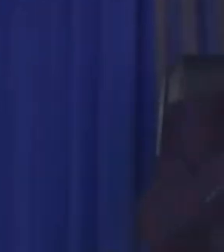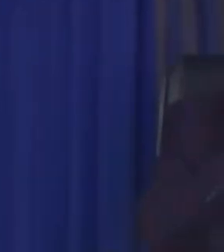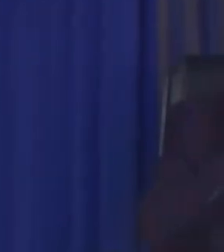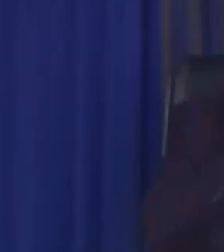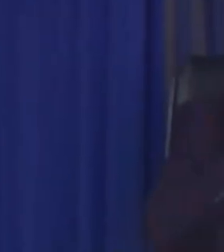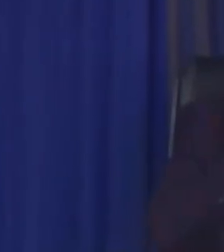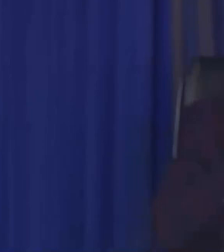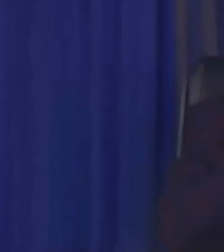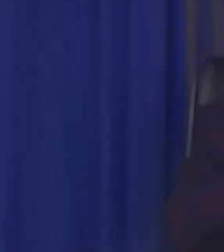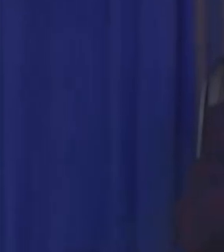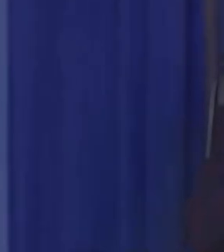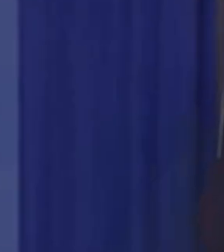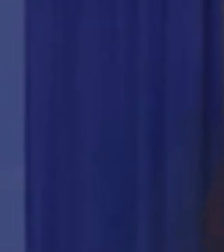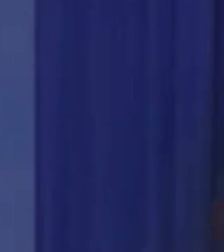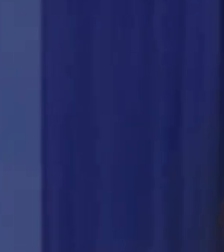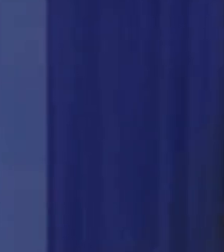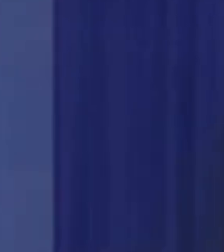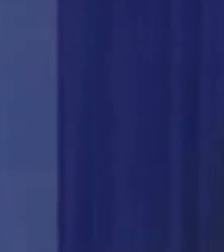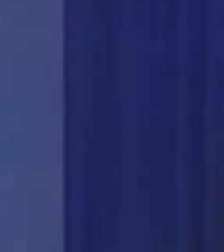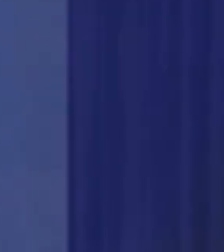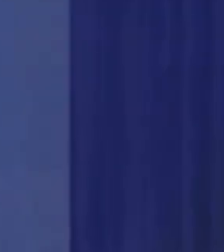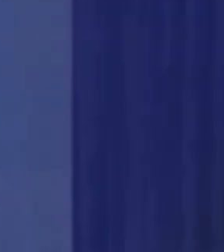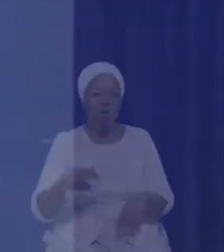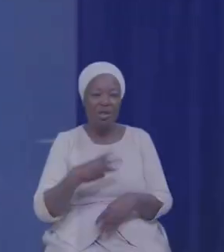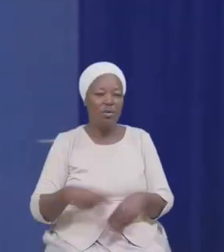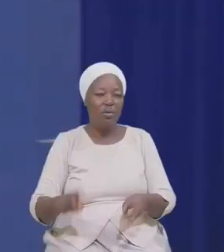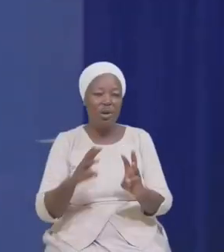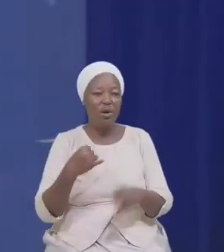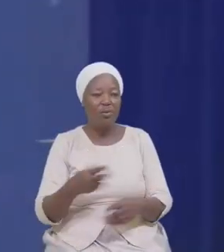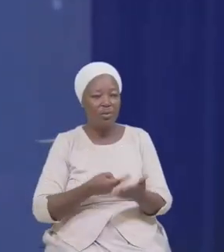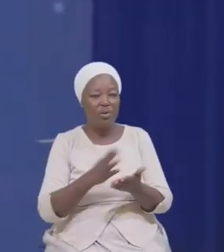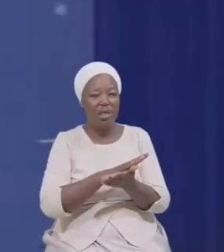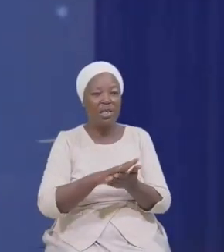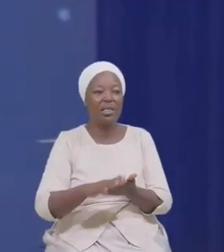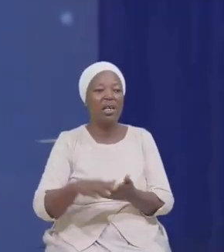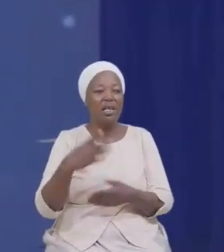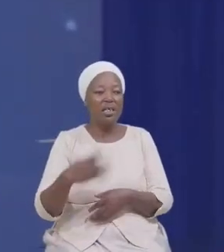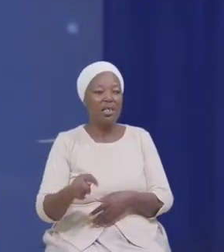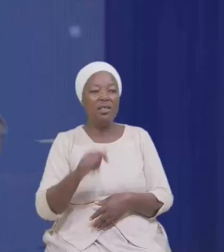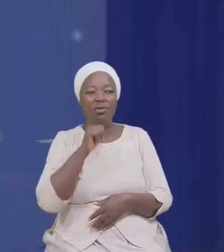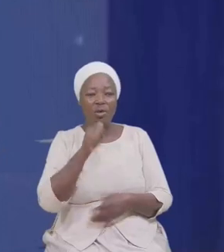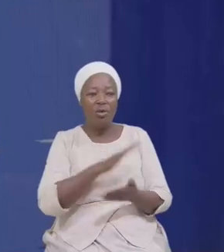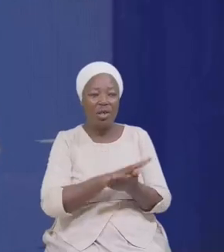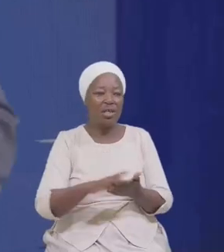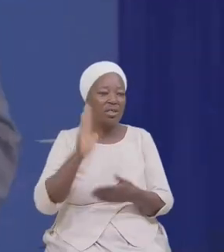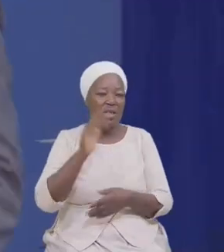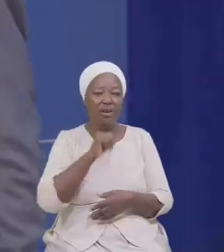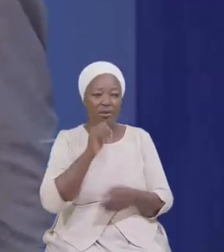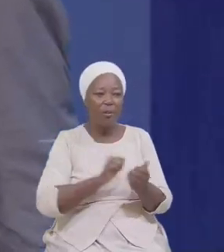là, un chemin frayé, une route, la voie sainte. Nul impur n'y